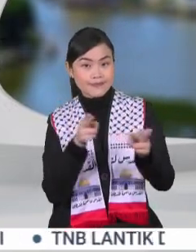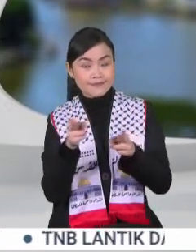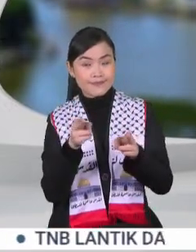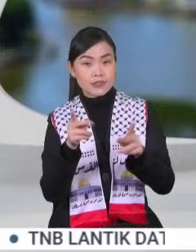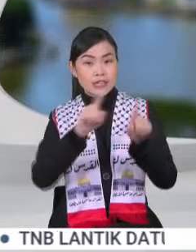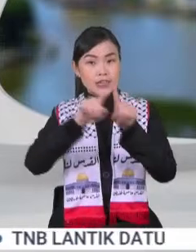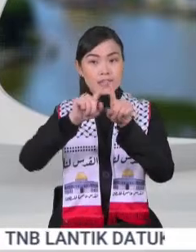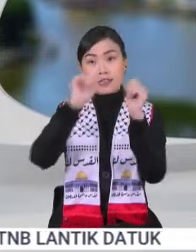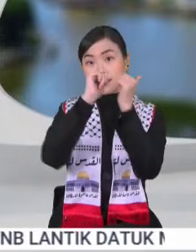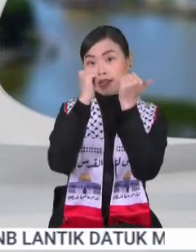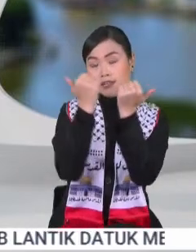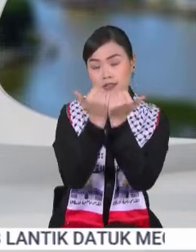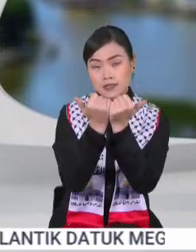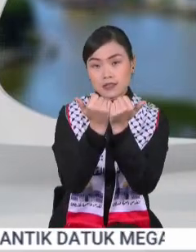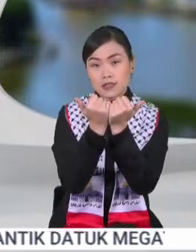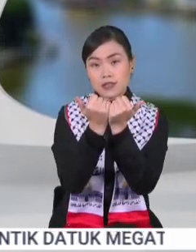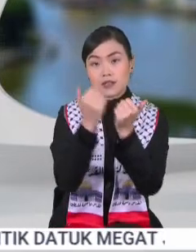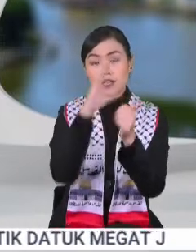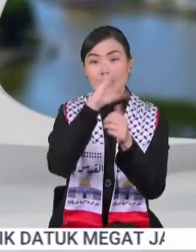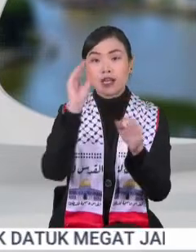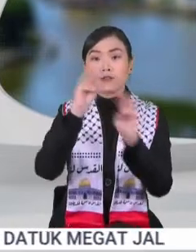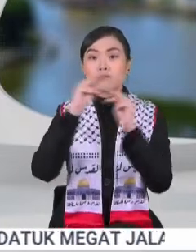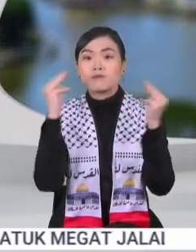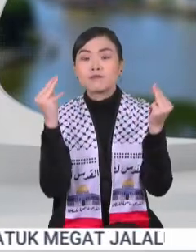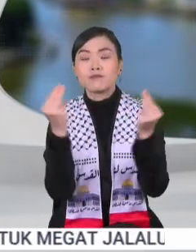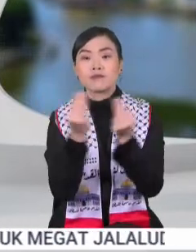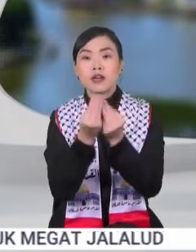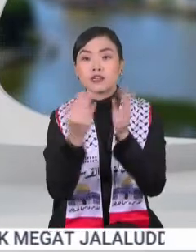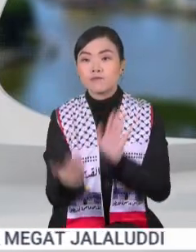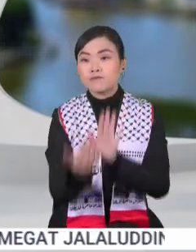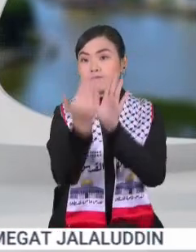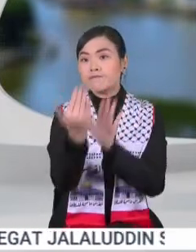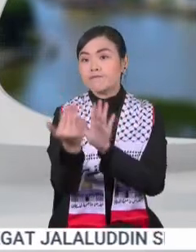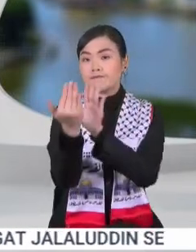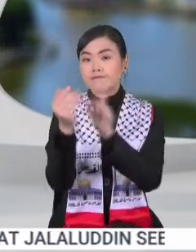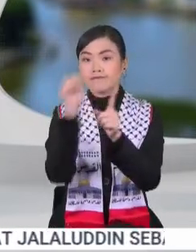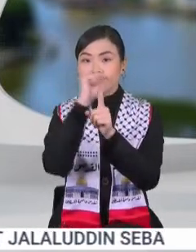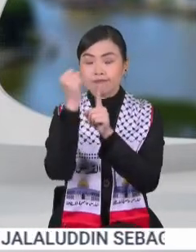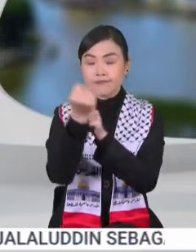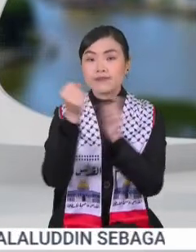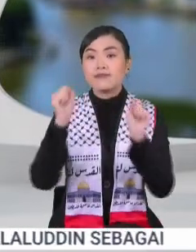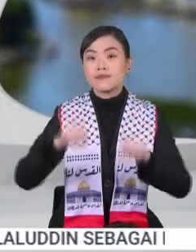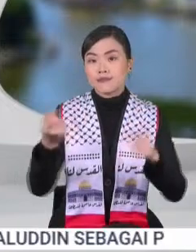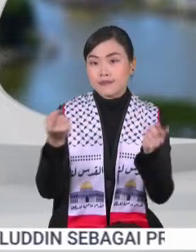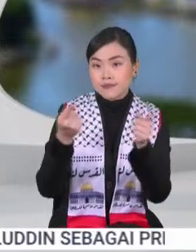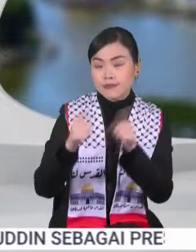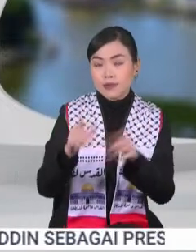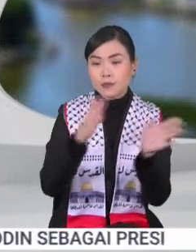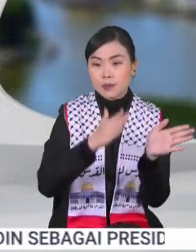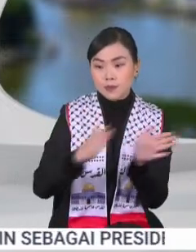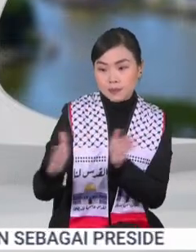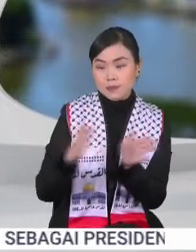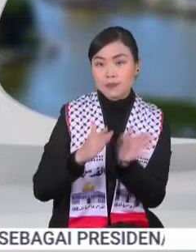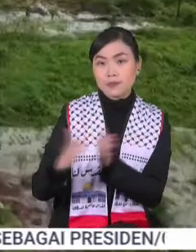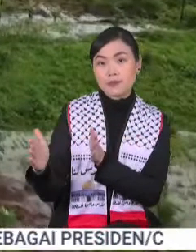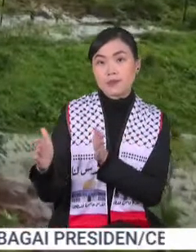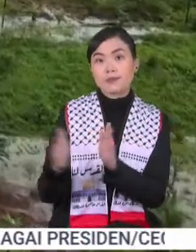agensi berkaitan dan masyarakat dalam menghadapi situasi MT dapat dilaksanakan dengan